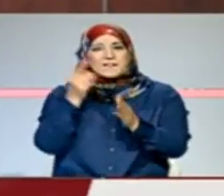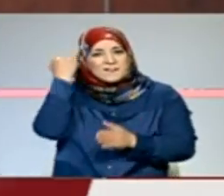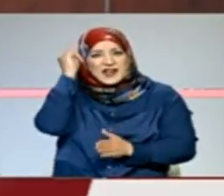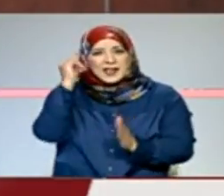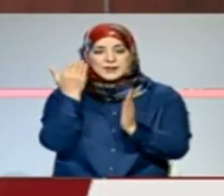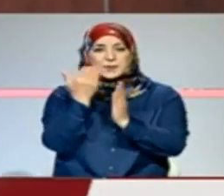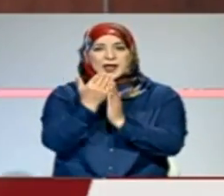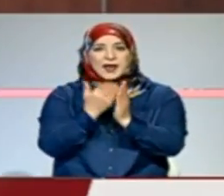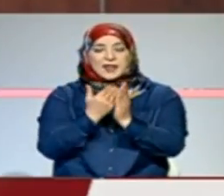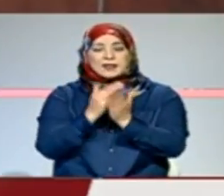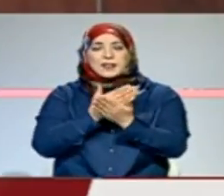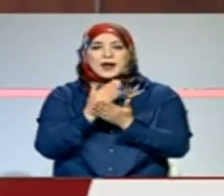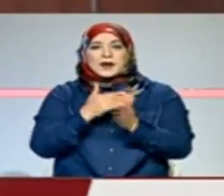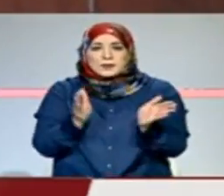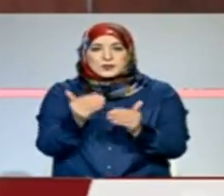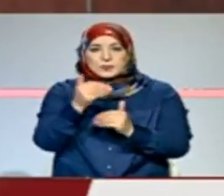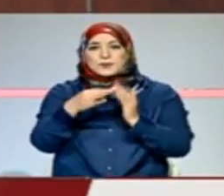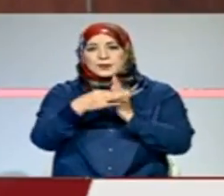الدولي كما قلت أنت عام